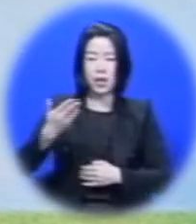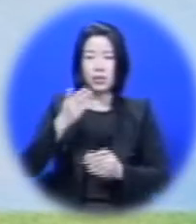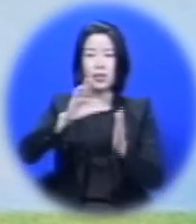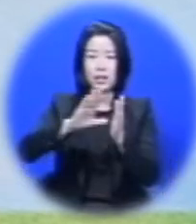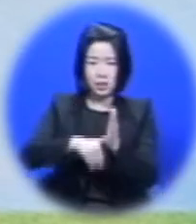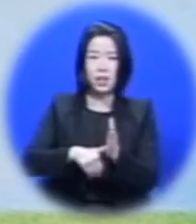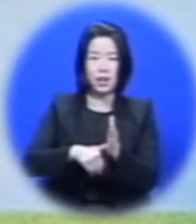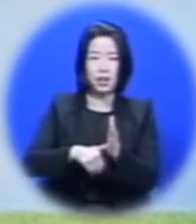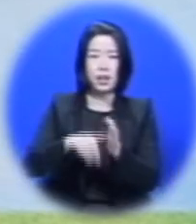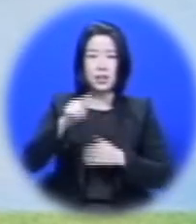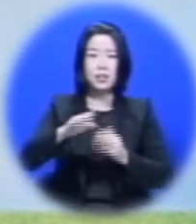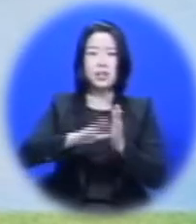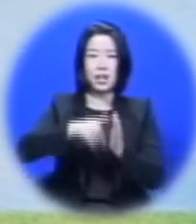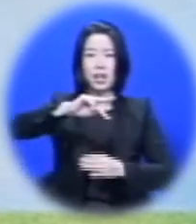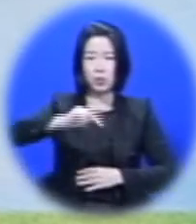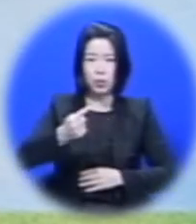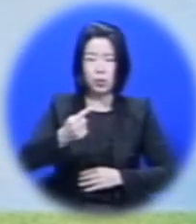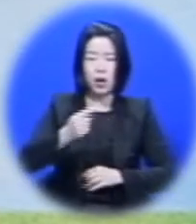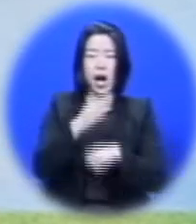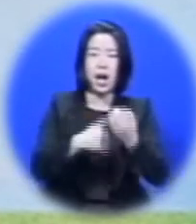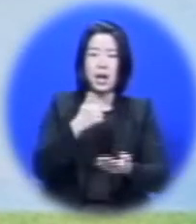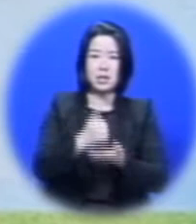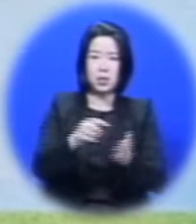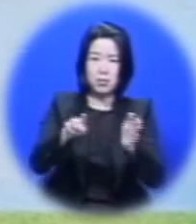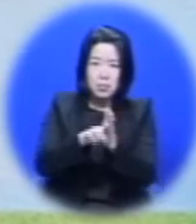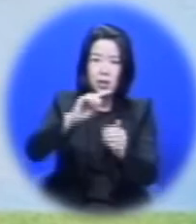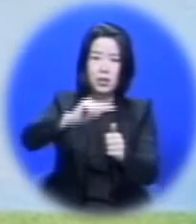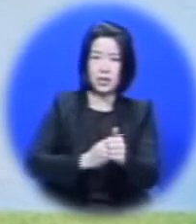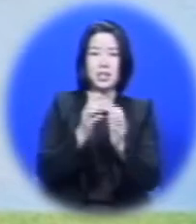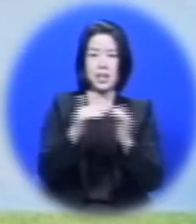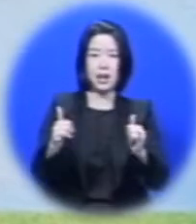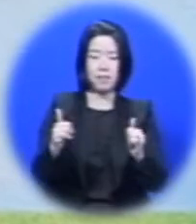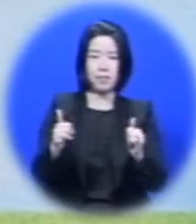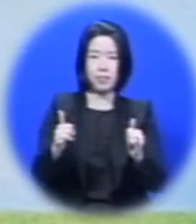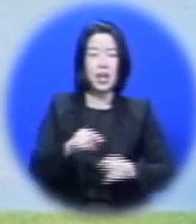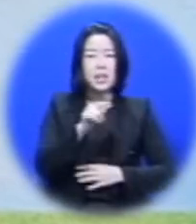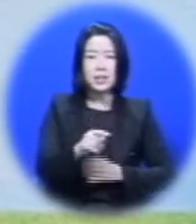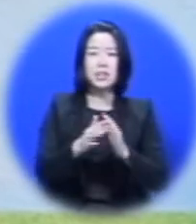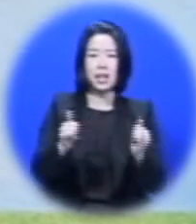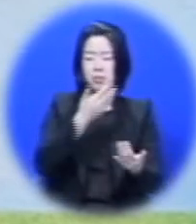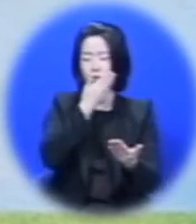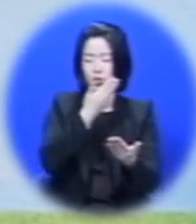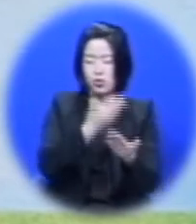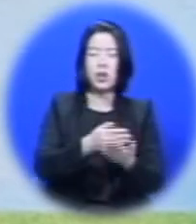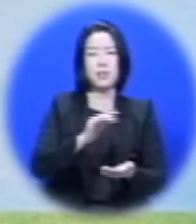때에 그때도 하나님이 믿어지는 사람 그 사람이 중요한